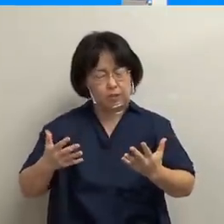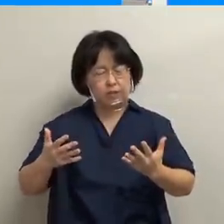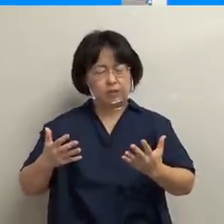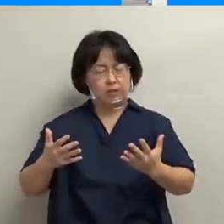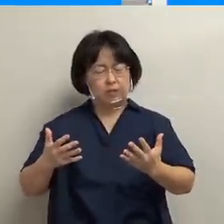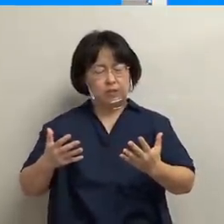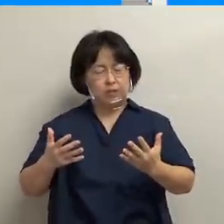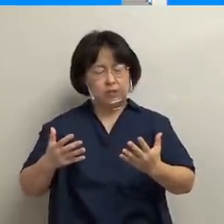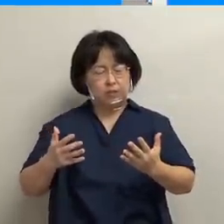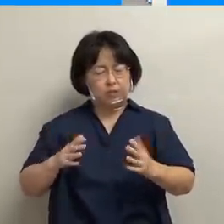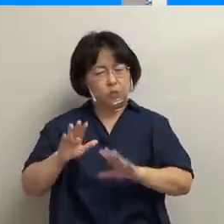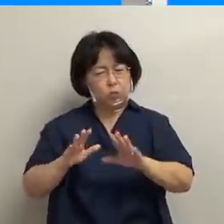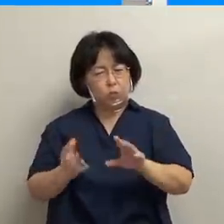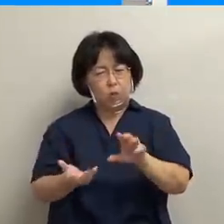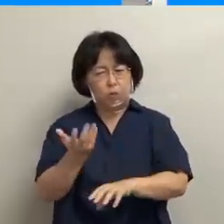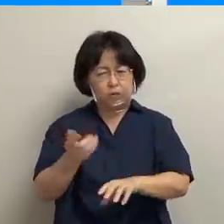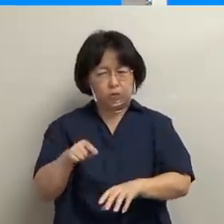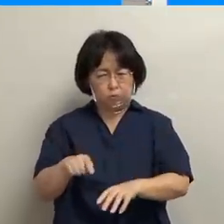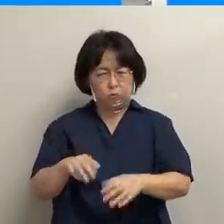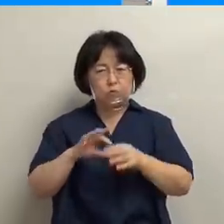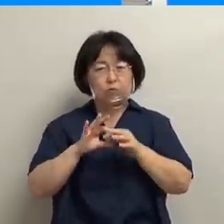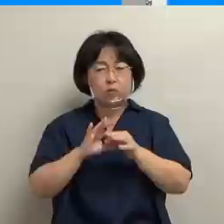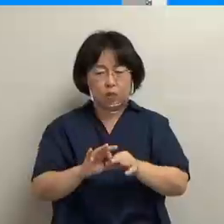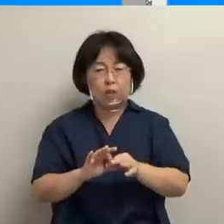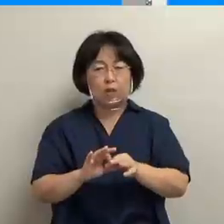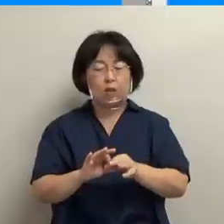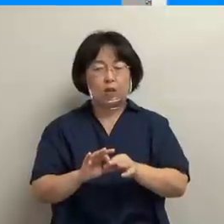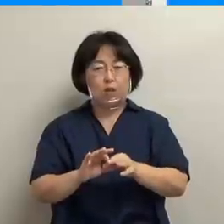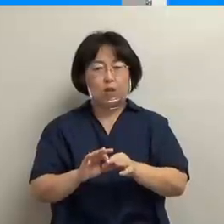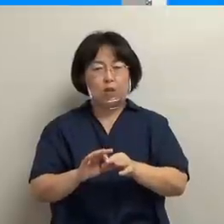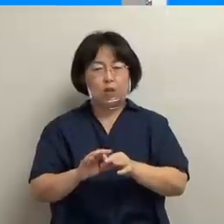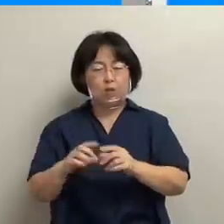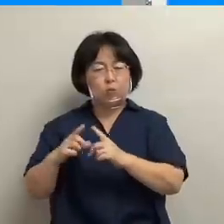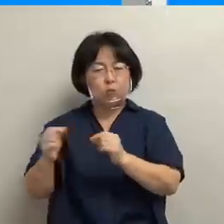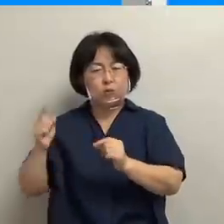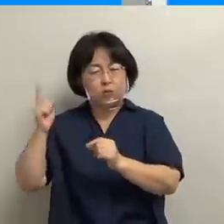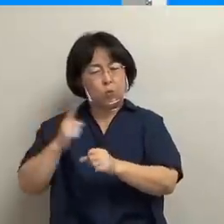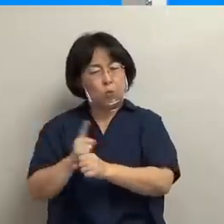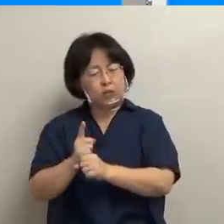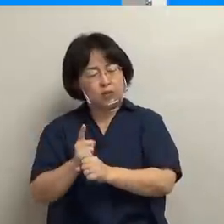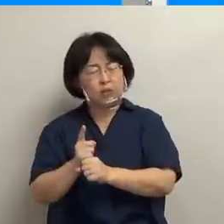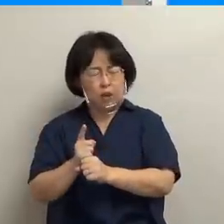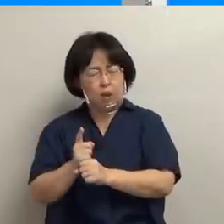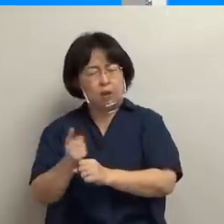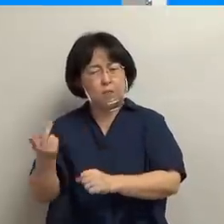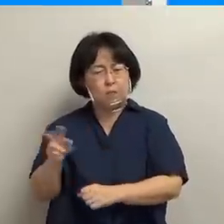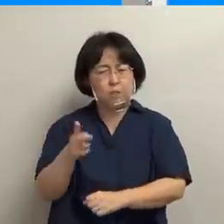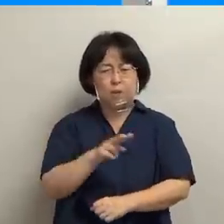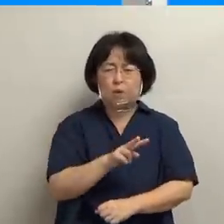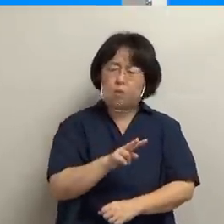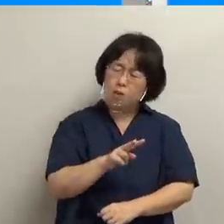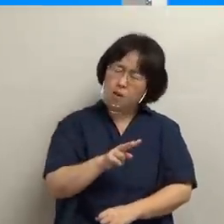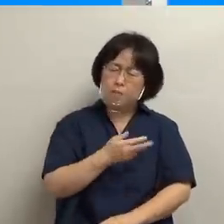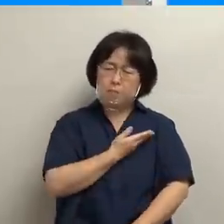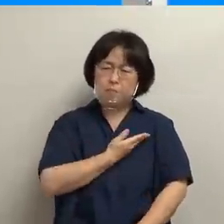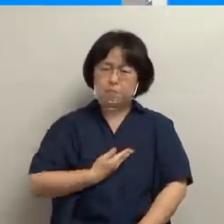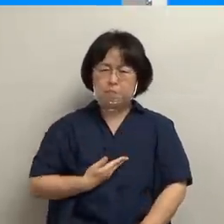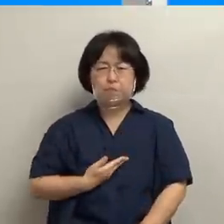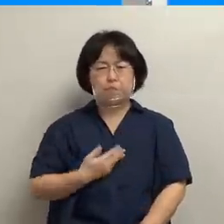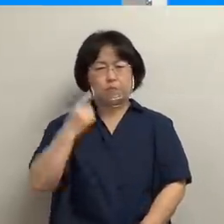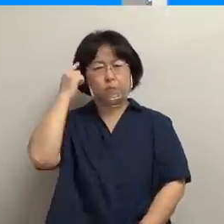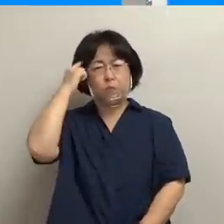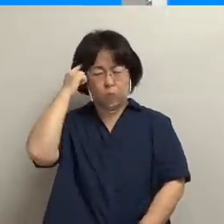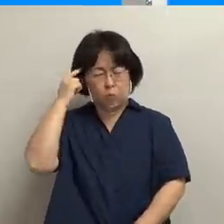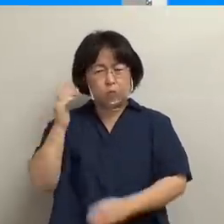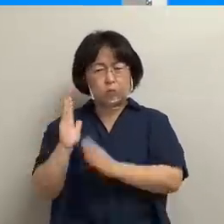あのいろいろこうなんていうなんていいでしょうか少し高方針が少し変わるということはやむを得ないのかなと政府もパワーもう色々と